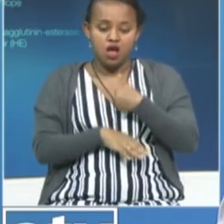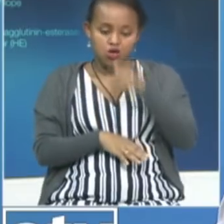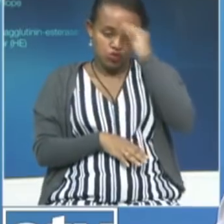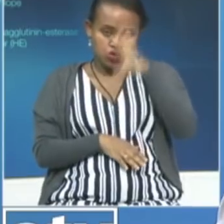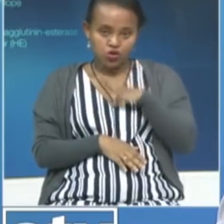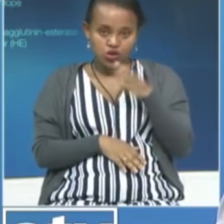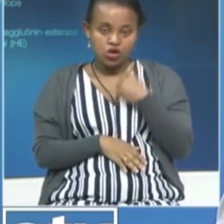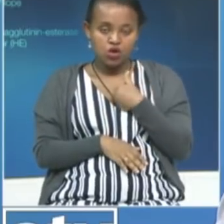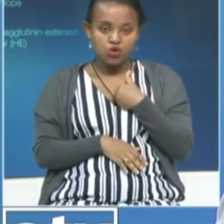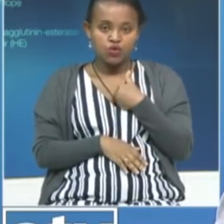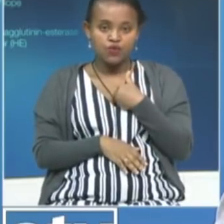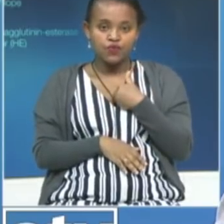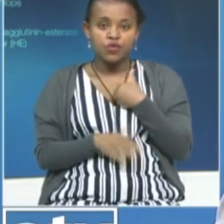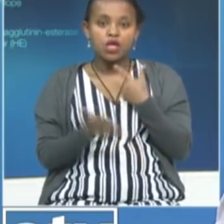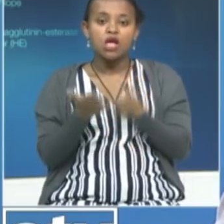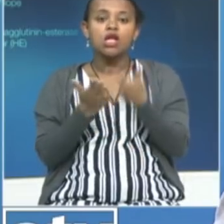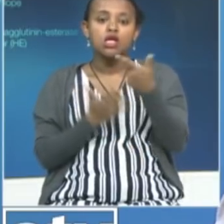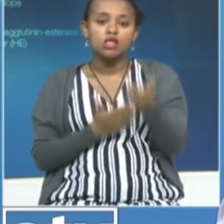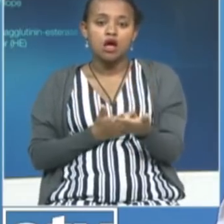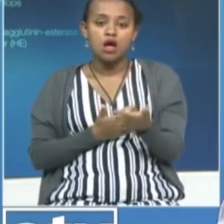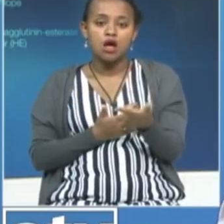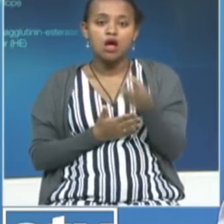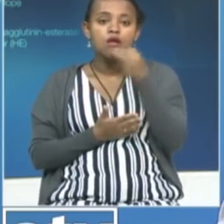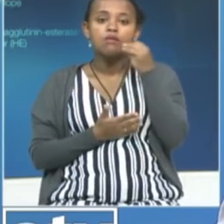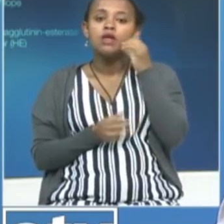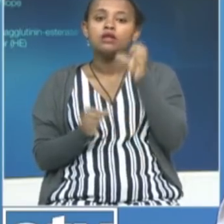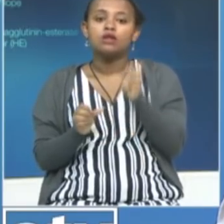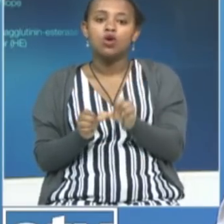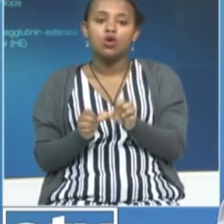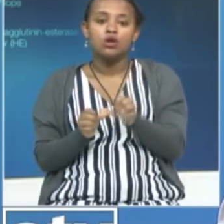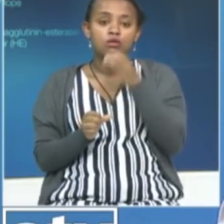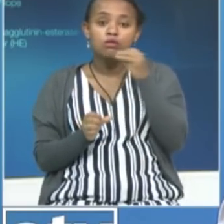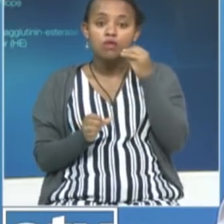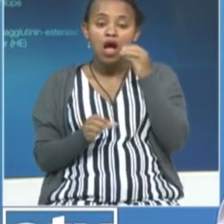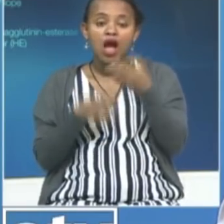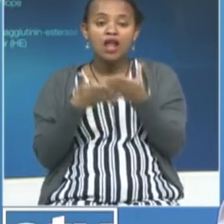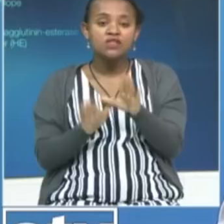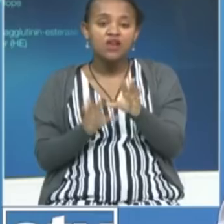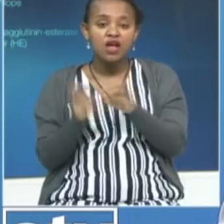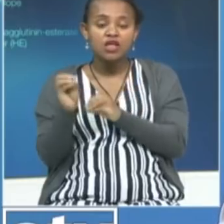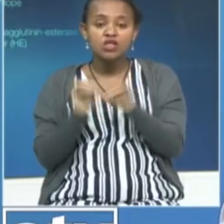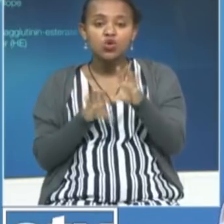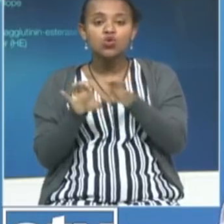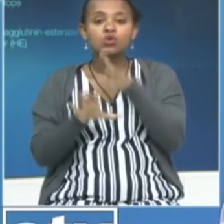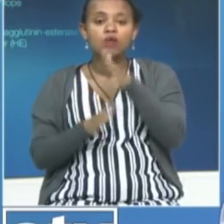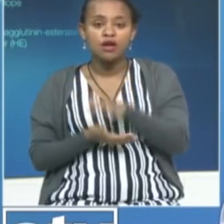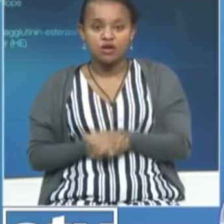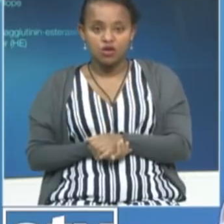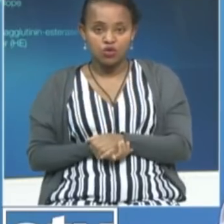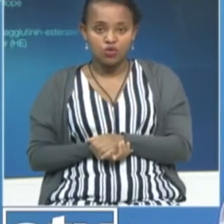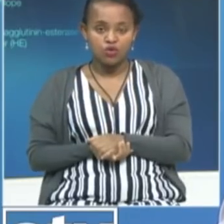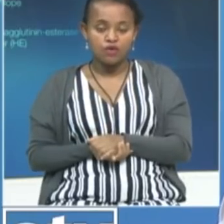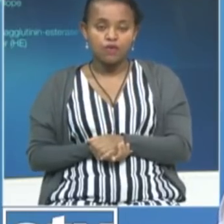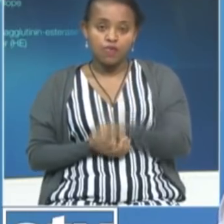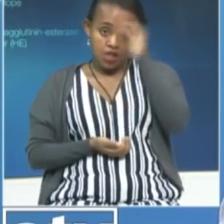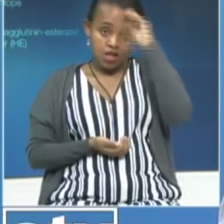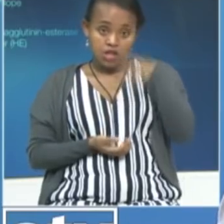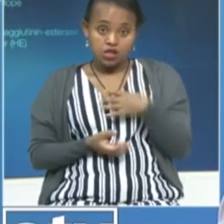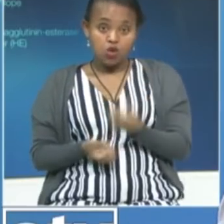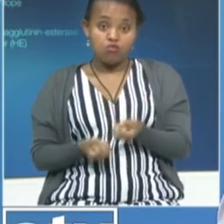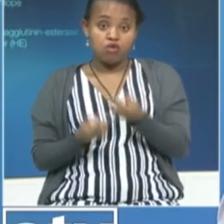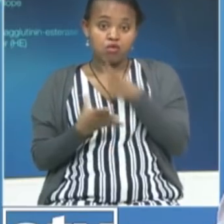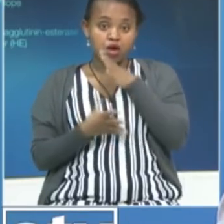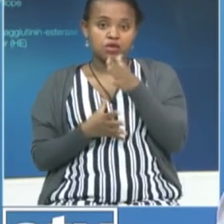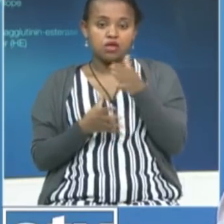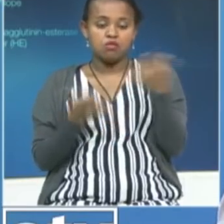አሉ እነዛ ቤት ቢቆዩ አላስፈላጊ እንቅስቃሴዎች በሙሉ ባይደረጉ ሰው